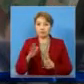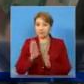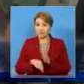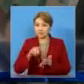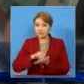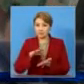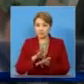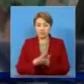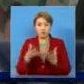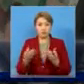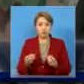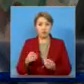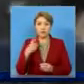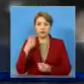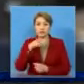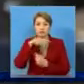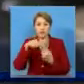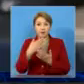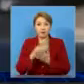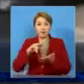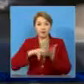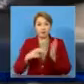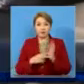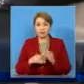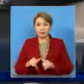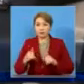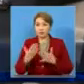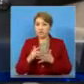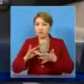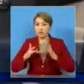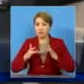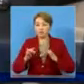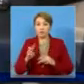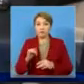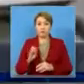регистрации. Еще малый и средний бизнес планируется продвигать через электронную коммерцию.